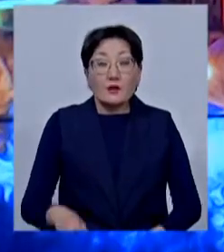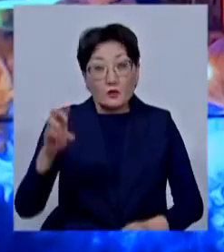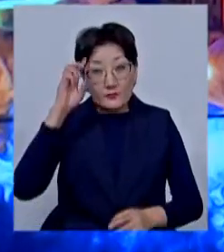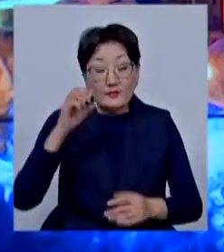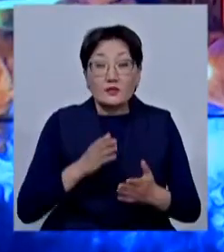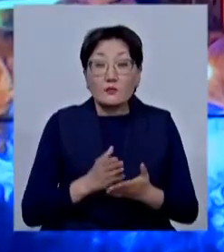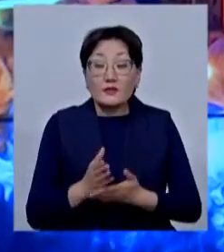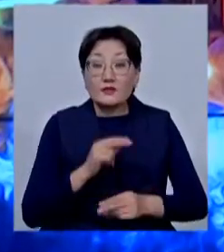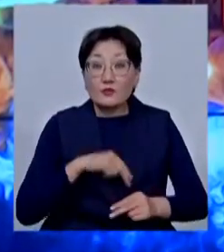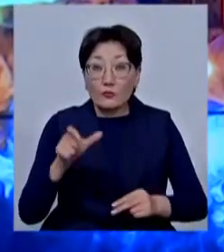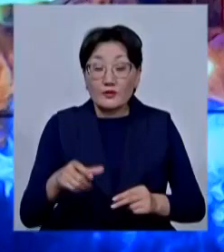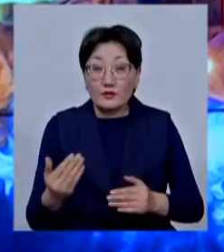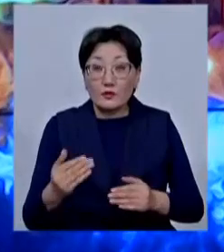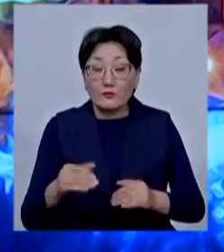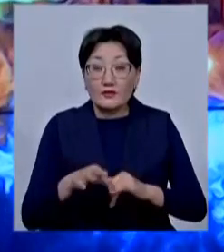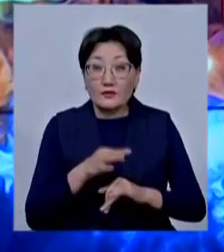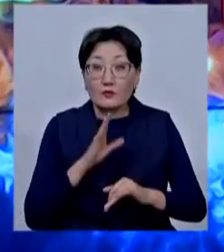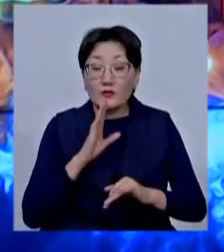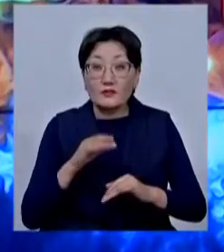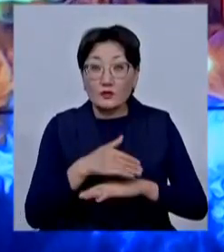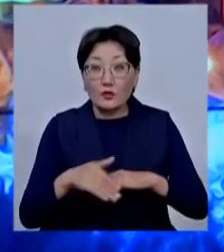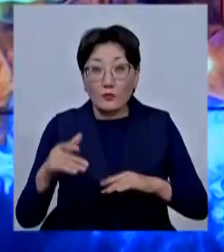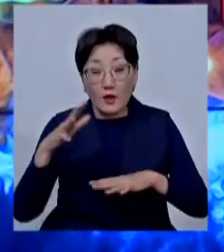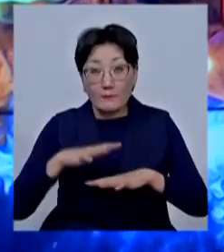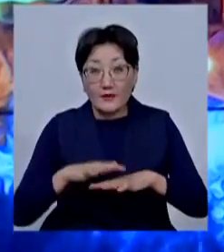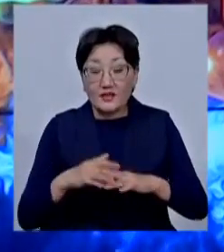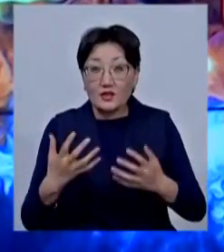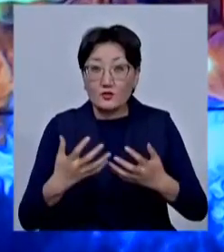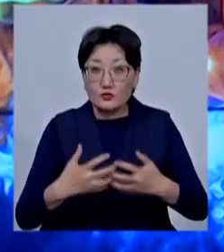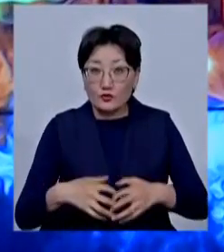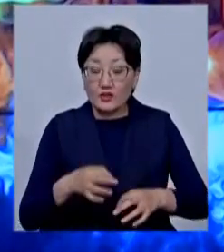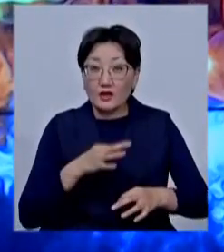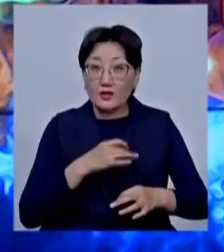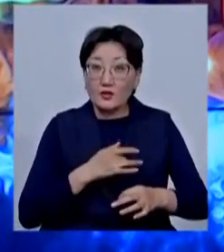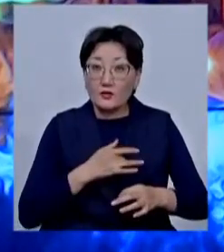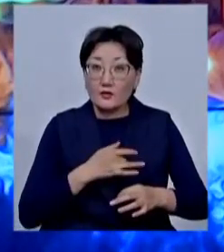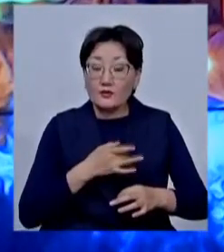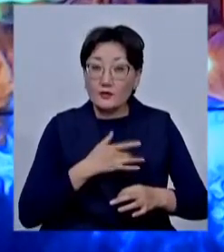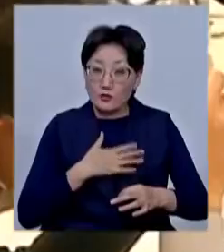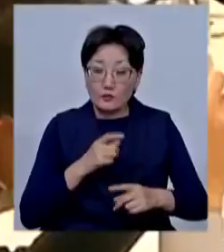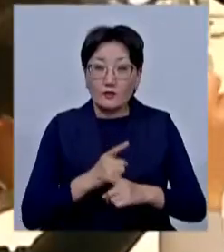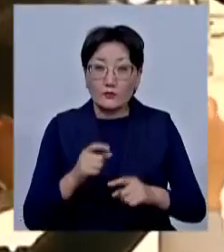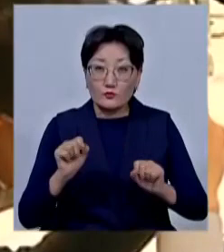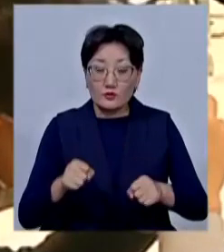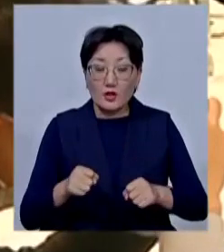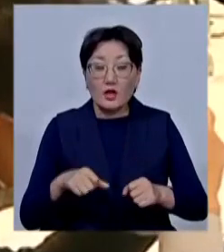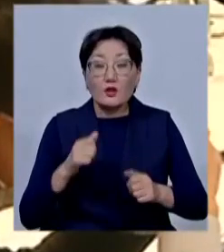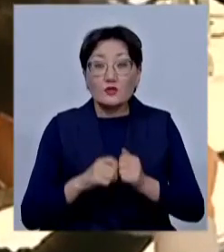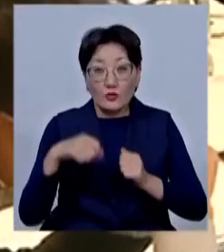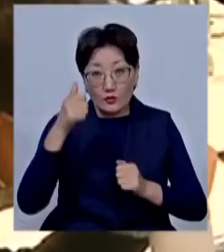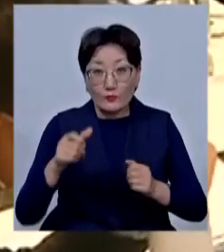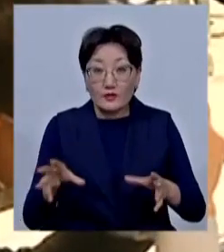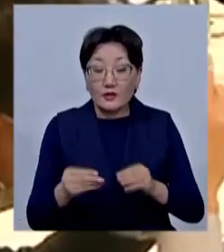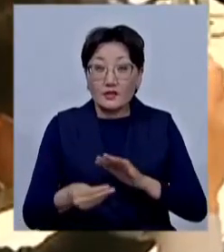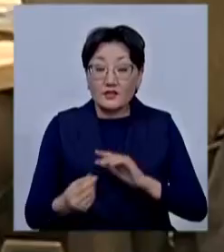Мемлекеттік қызметкерлер мен олардың жұбайларына шетелде банк шоттарын иеленуге тыйым салынуы мүмкін. Бұл туралы бүгін жыл сайын өтетін